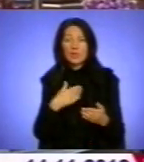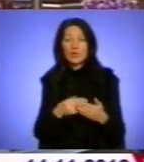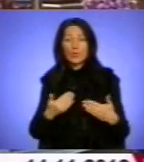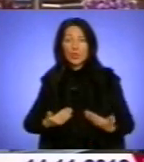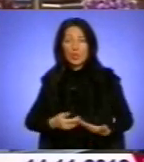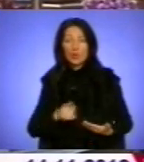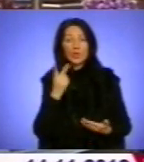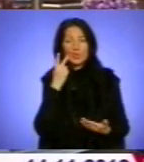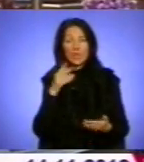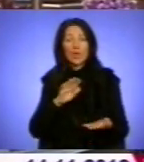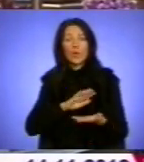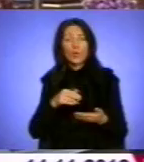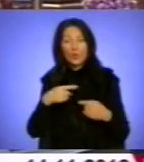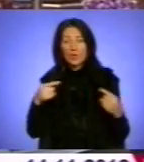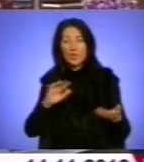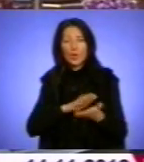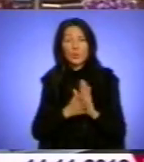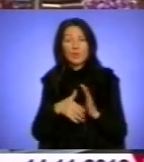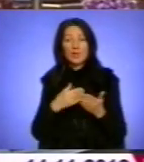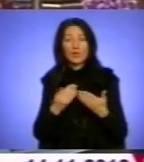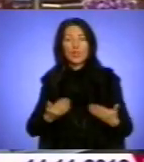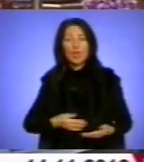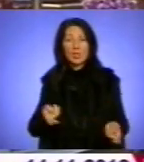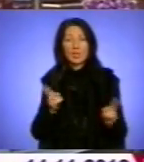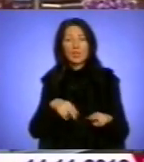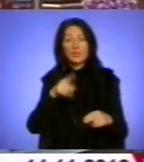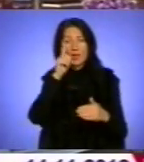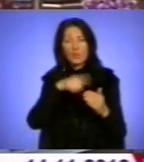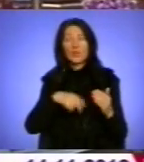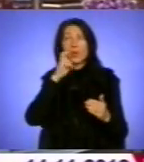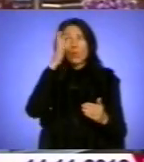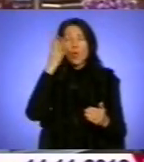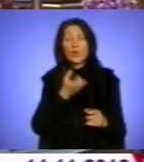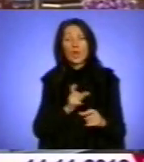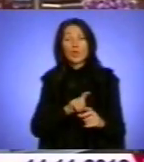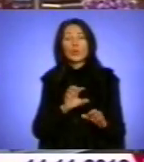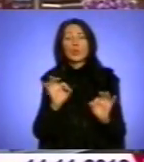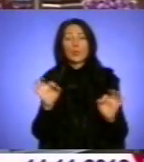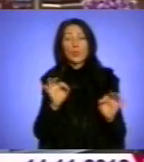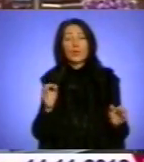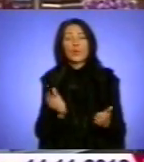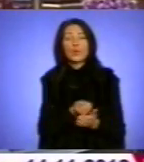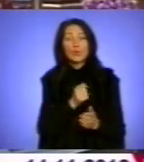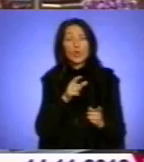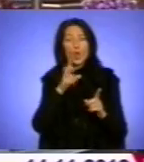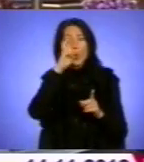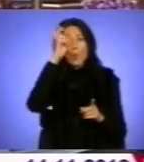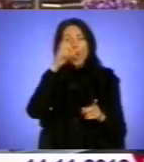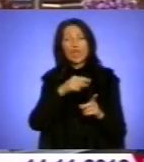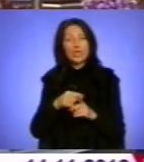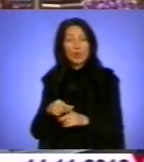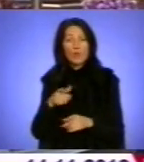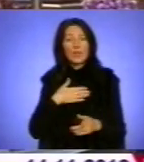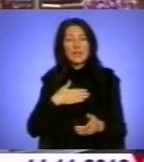життя залишився вірний Богові і дуже проповідував успішно Боже Слово. Для нас є відомі